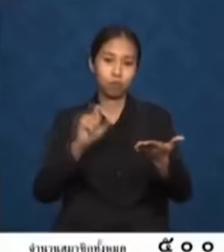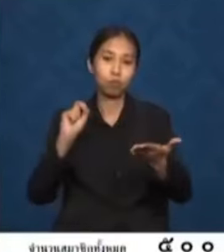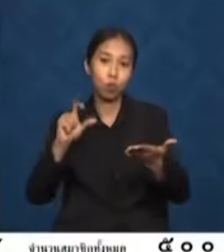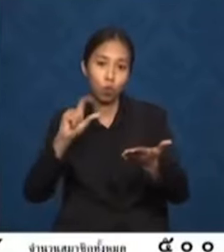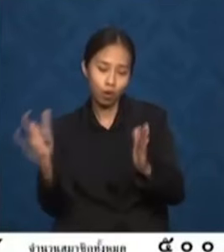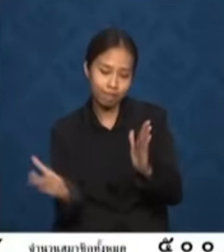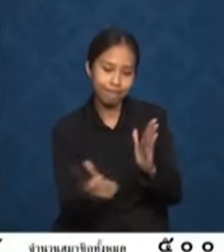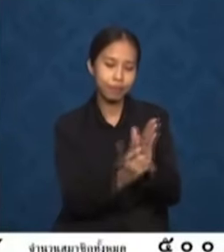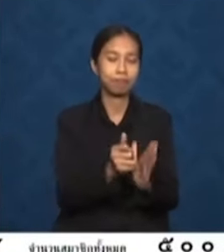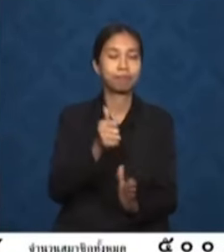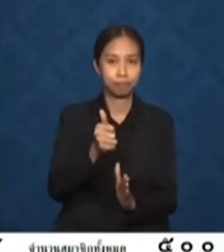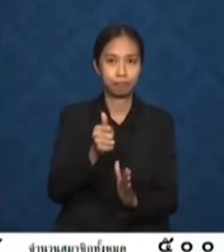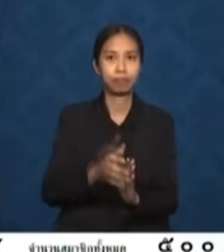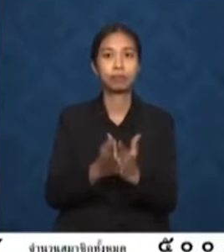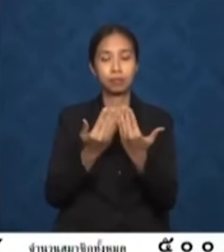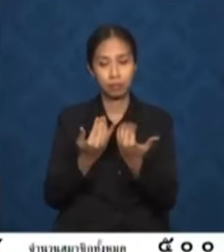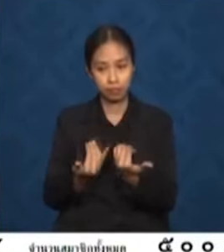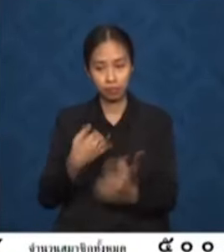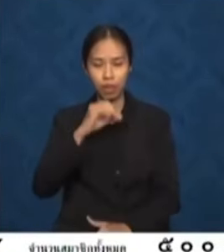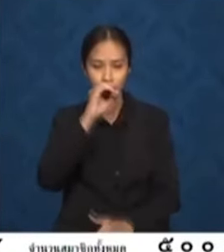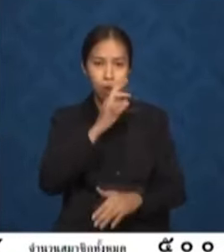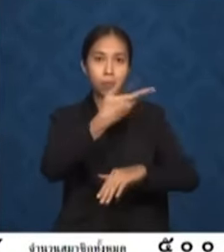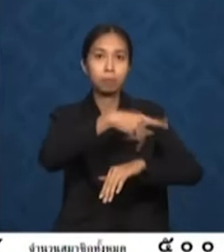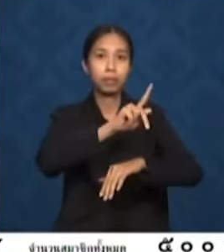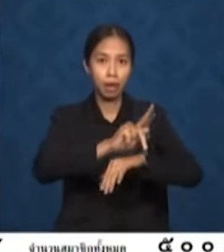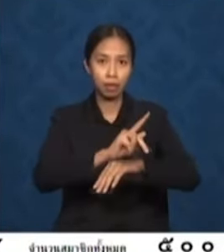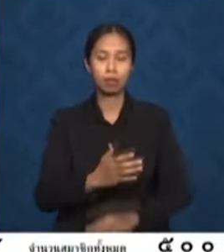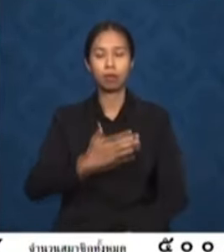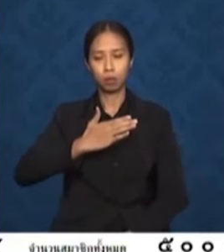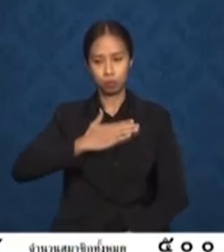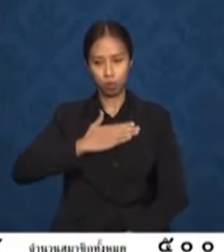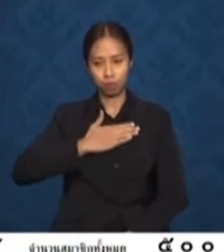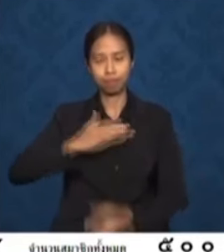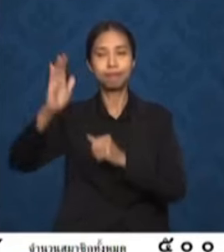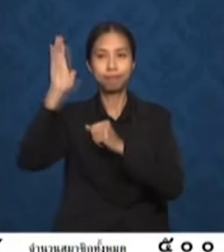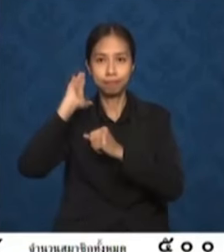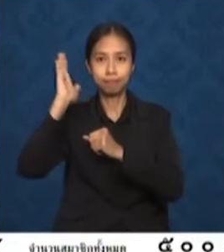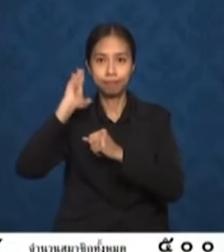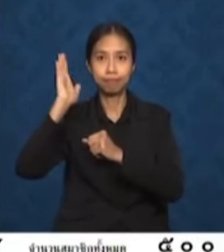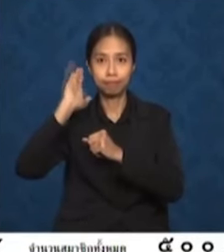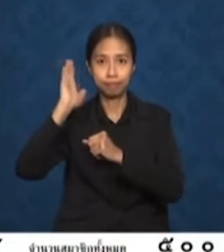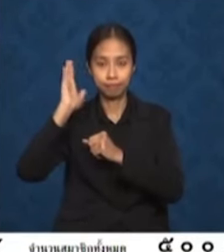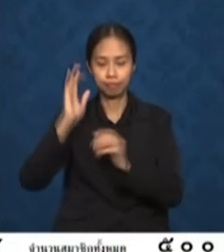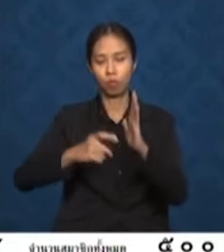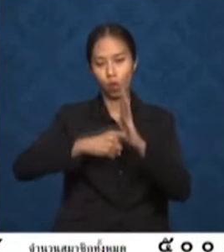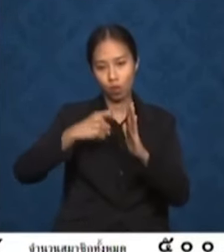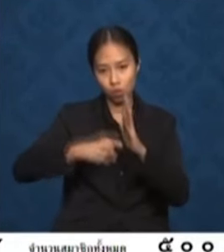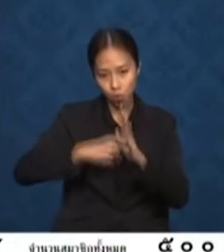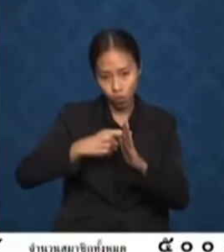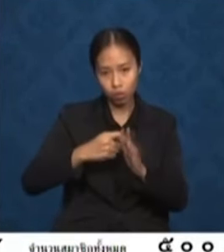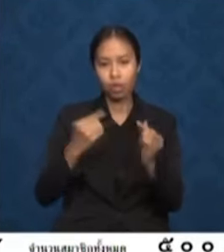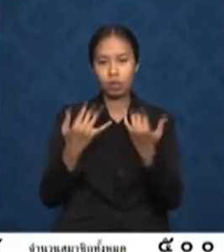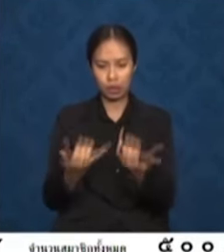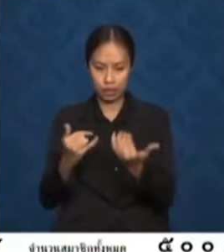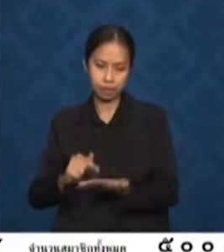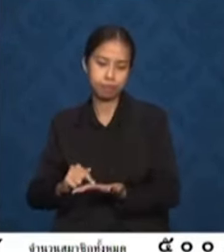วัดีครับ และแ้งกบท่ปรรa Thran ว่าผมจะ demneurin karen aphibriเหตุผลสนับสนุนการเสน